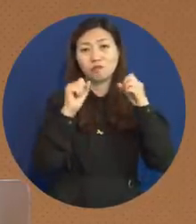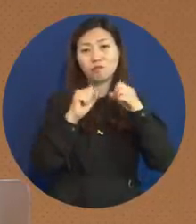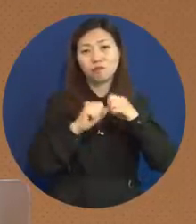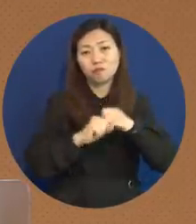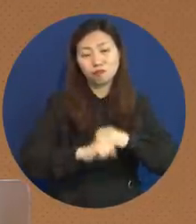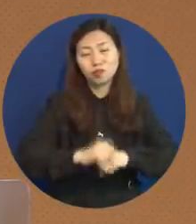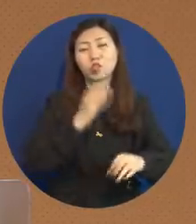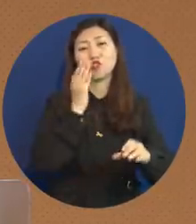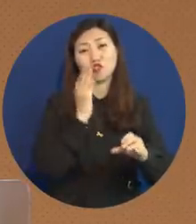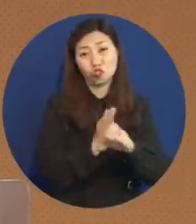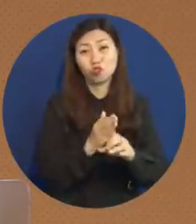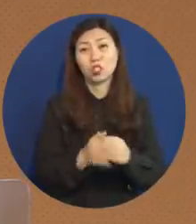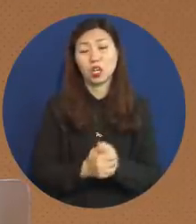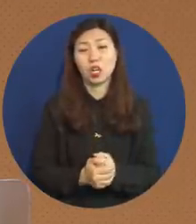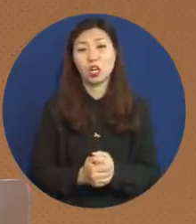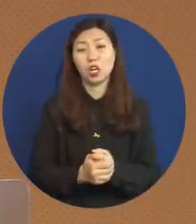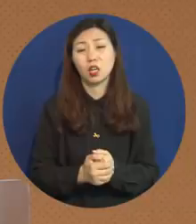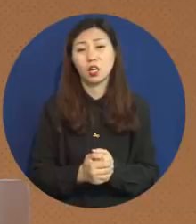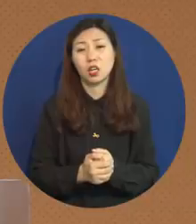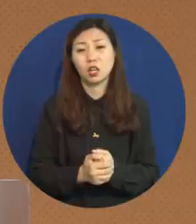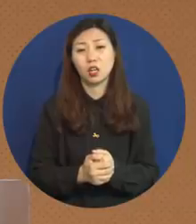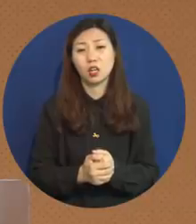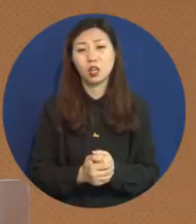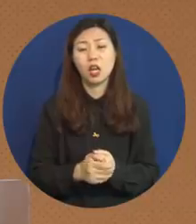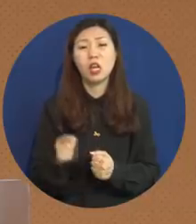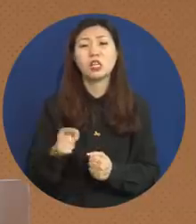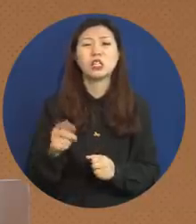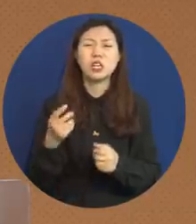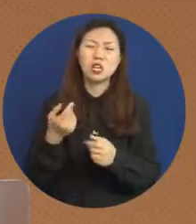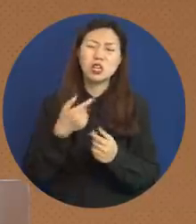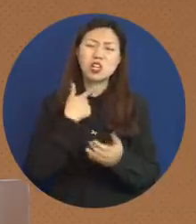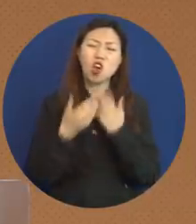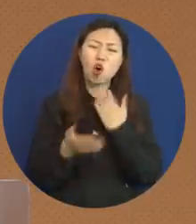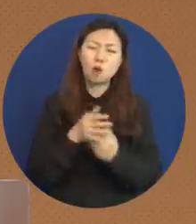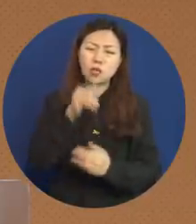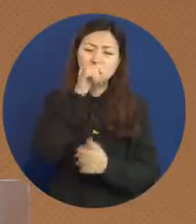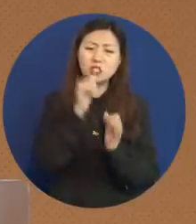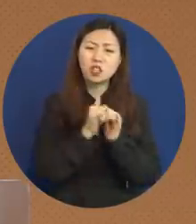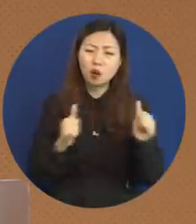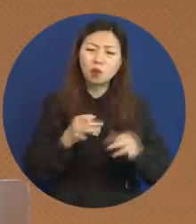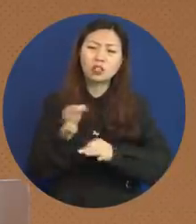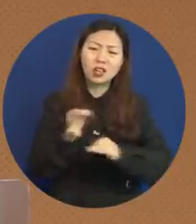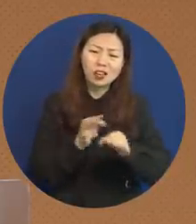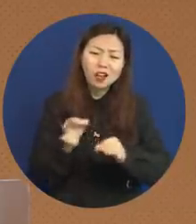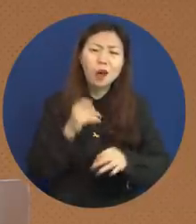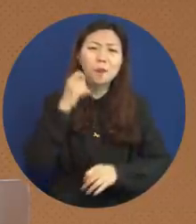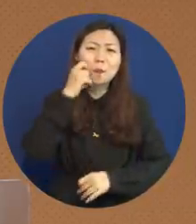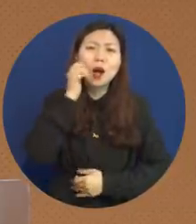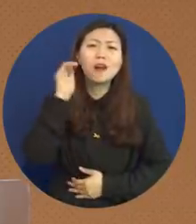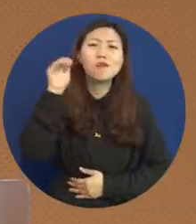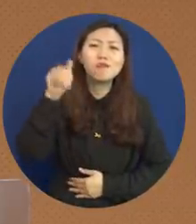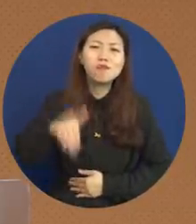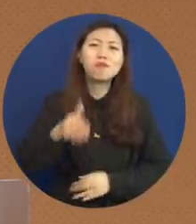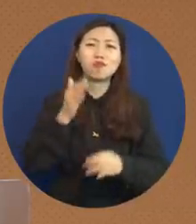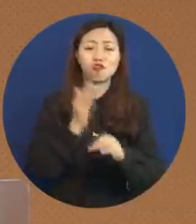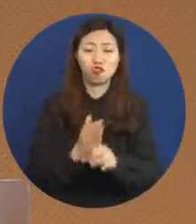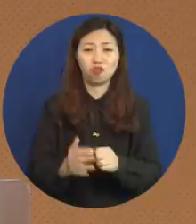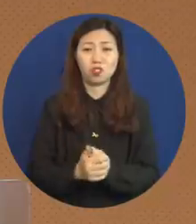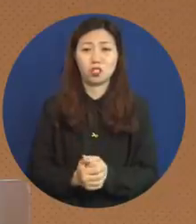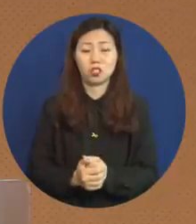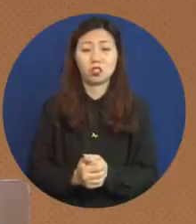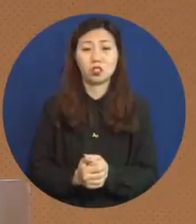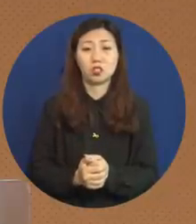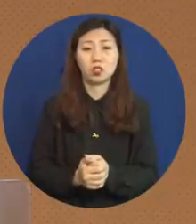이런 얘기예요. 있는 회사도 하던 사람도 장사가 잘 안 된다 이런 얘기예요. 그렇기